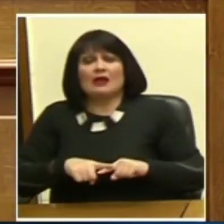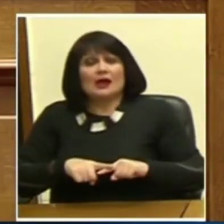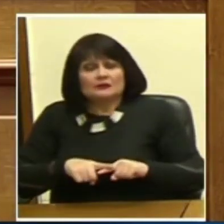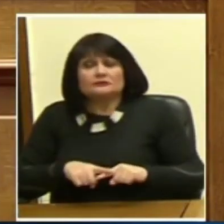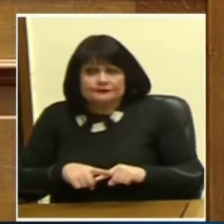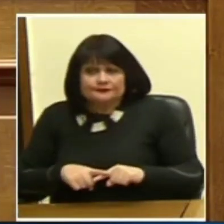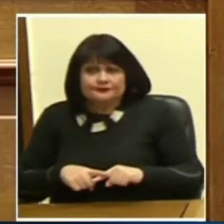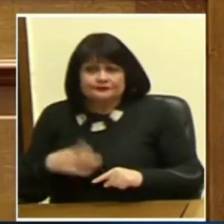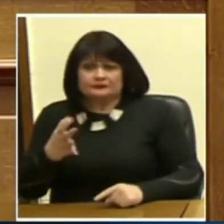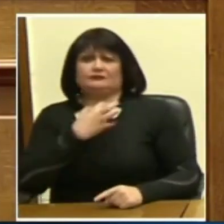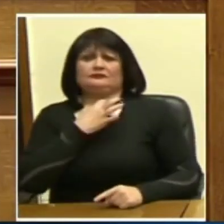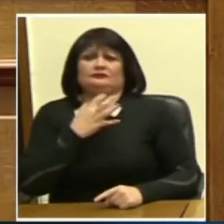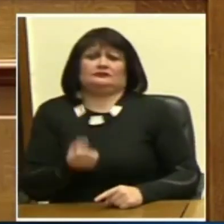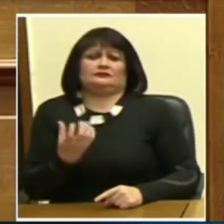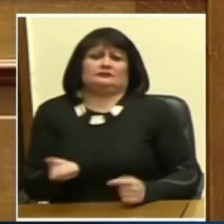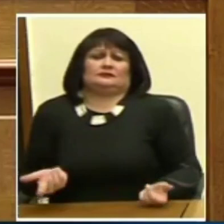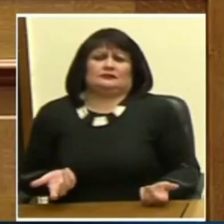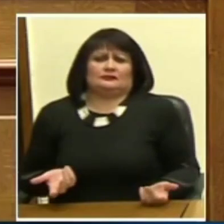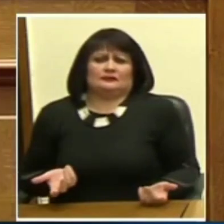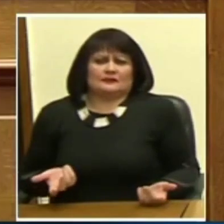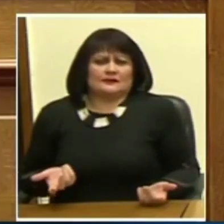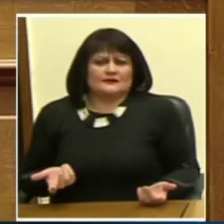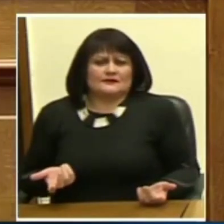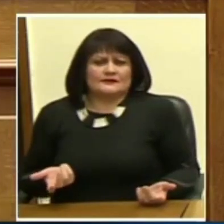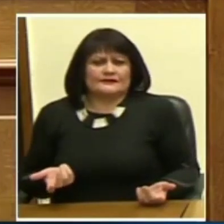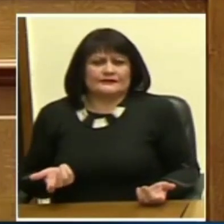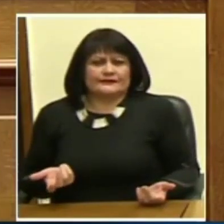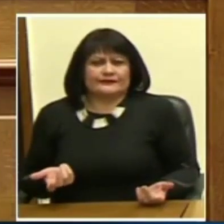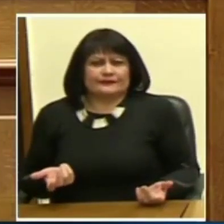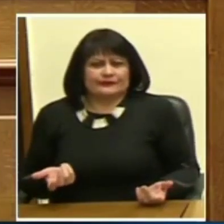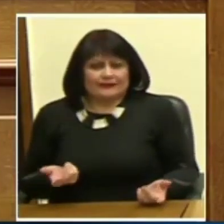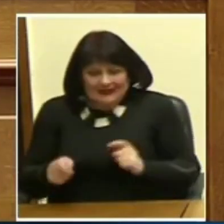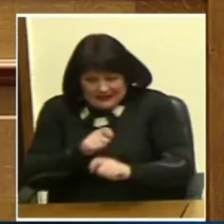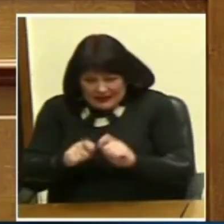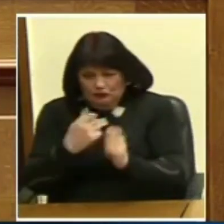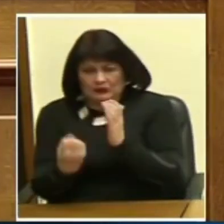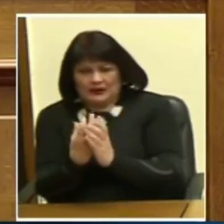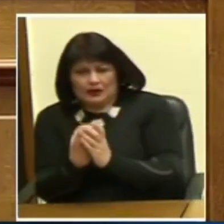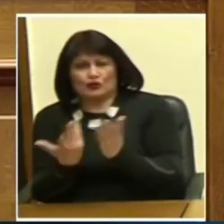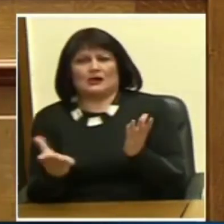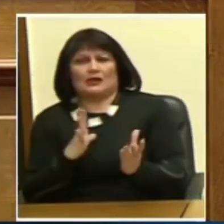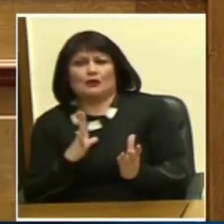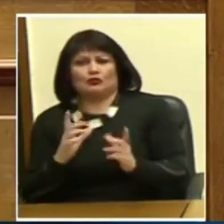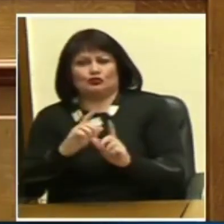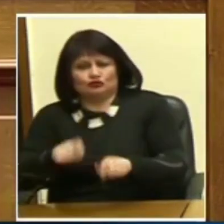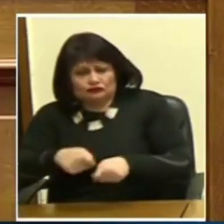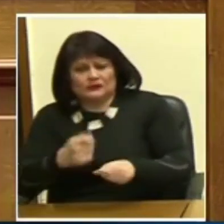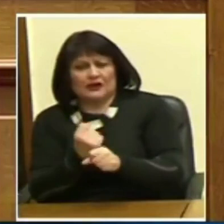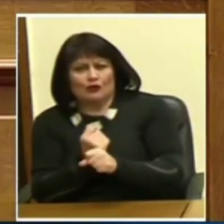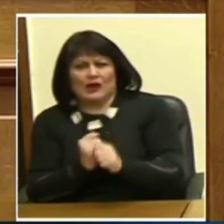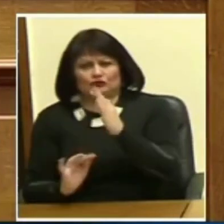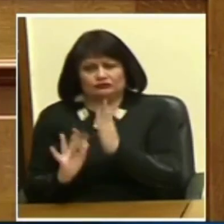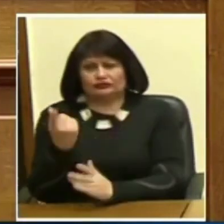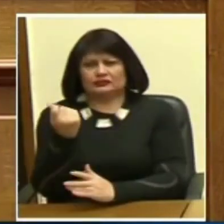πολύ έχει ανάγκη την παραγωγική ανασυγκρότηση, την οικονομική ανάκαμψη, να μην